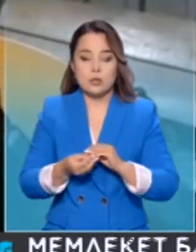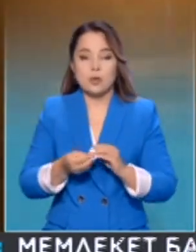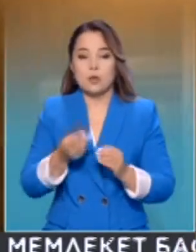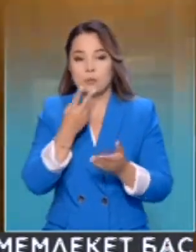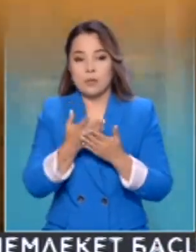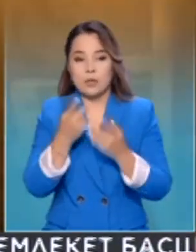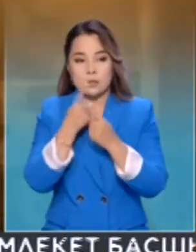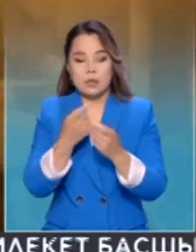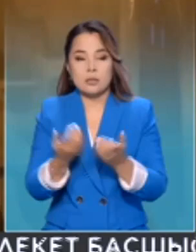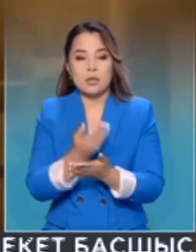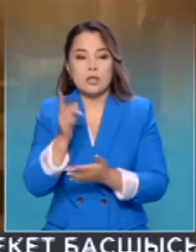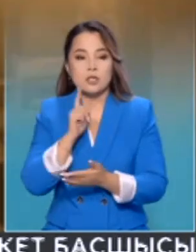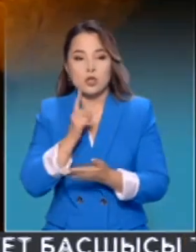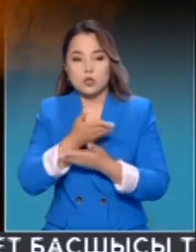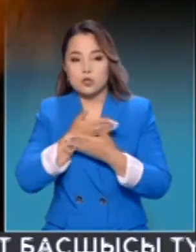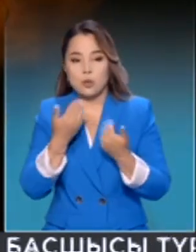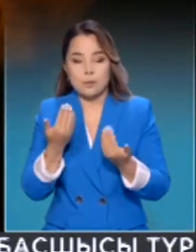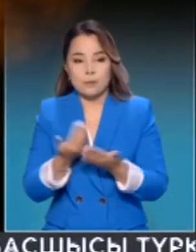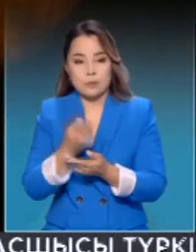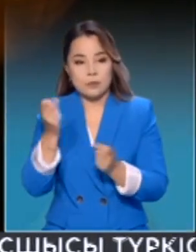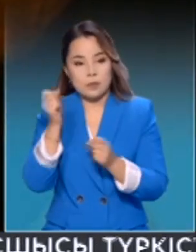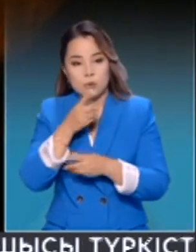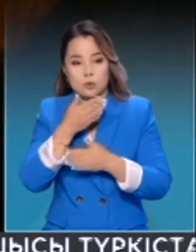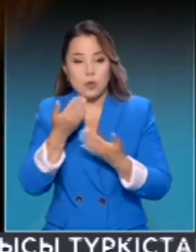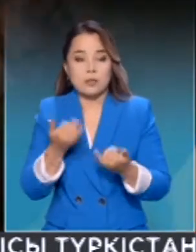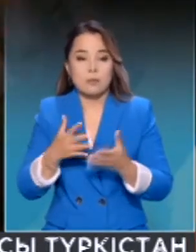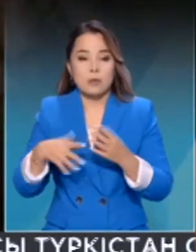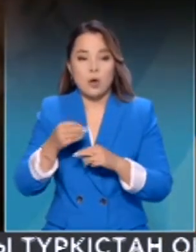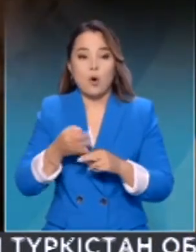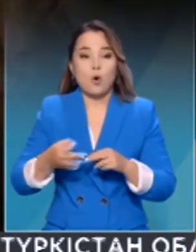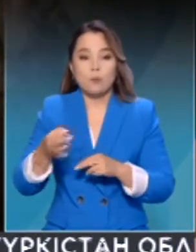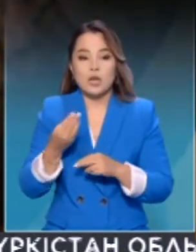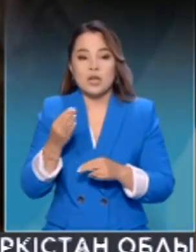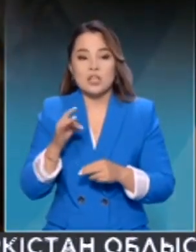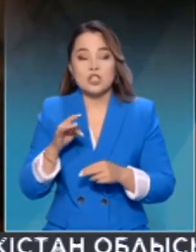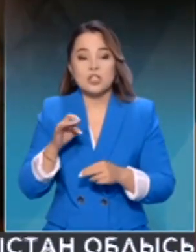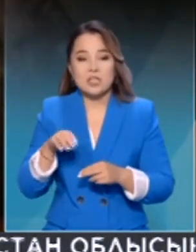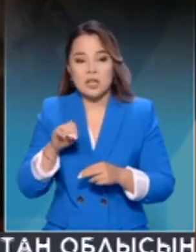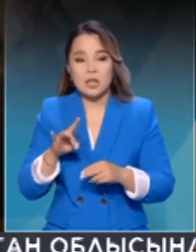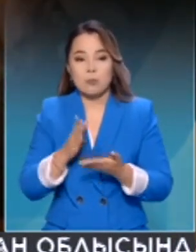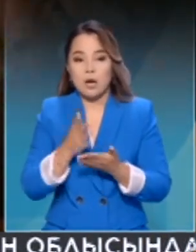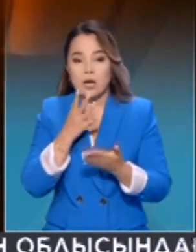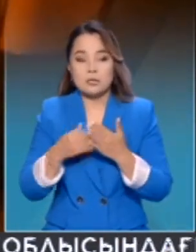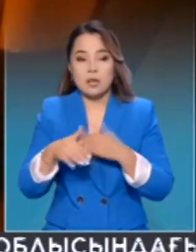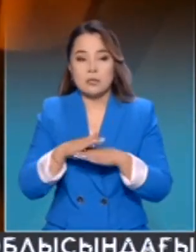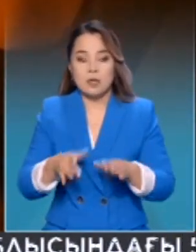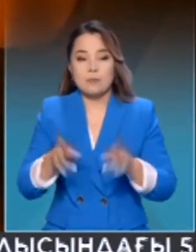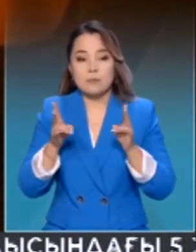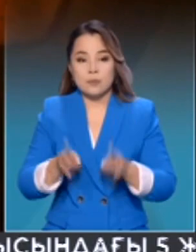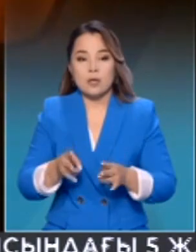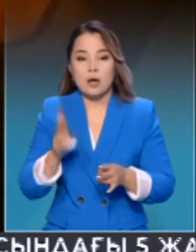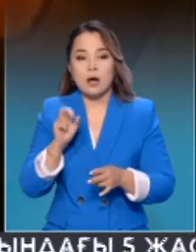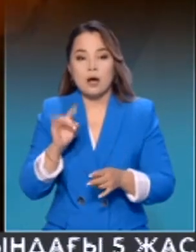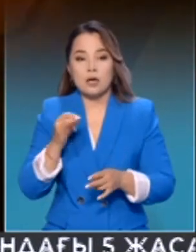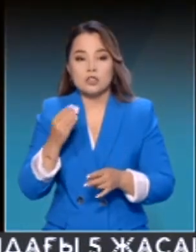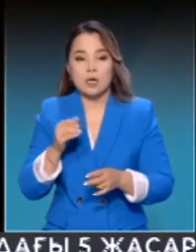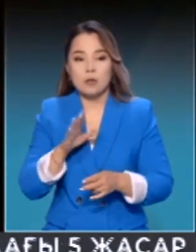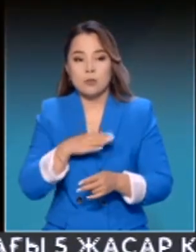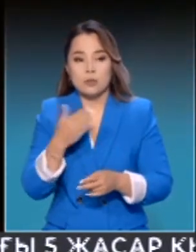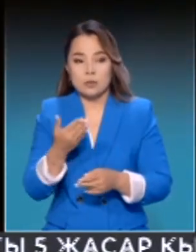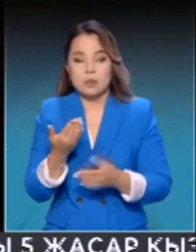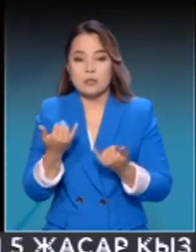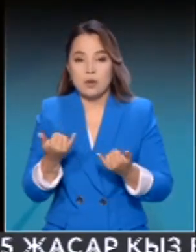жайлы ақпарат әзірге белгісіз. Еске салайық, Шығыс Қазақстан облысындағы Риддер жылыту орталығында апат былтыр қарашада орын алған